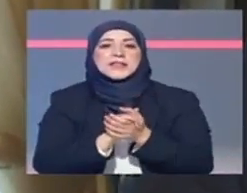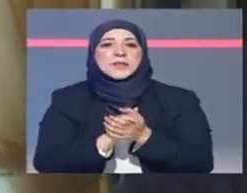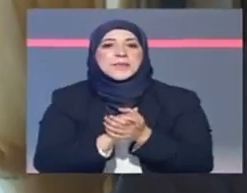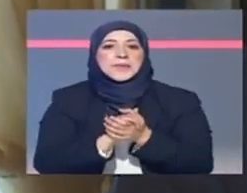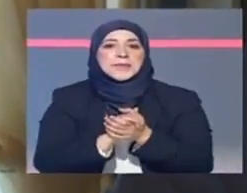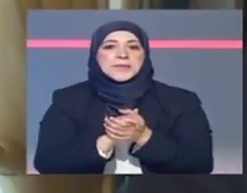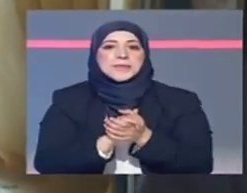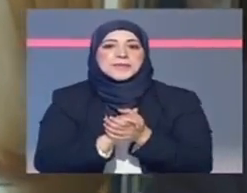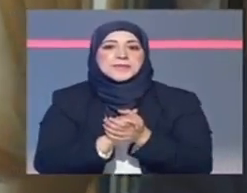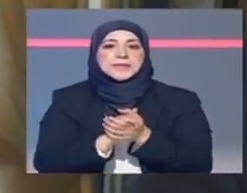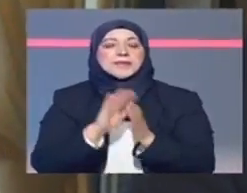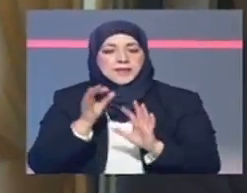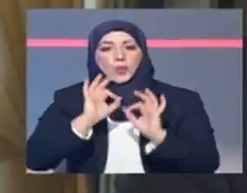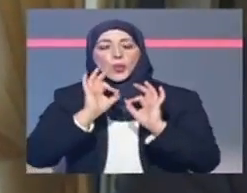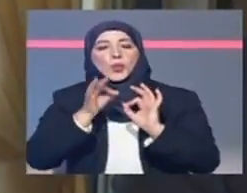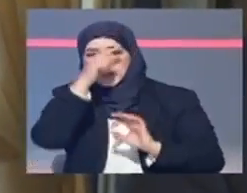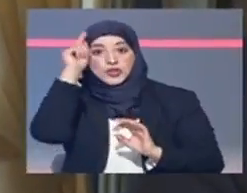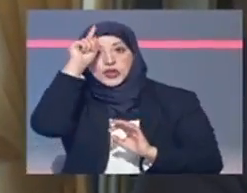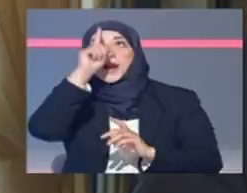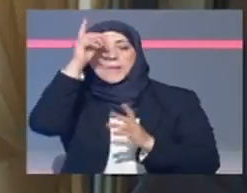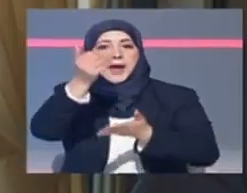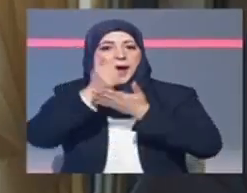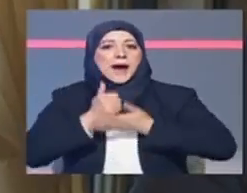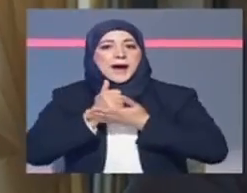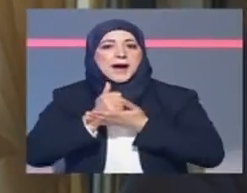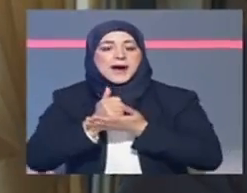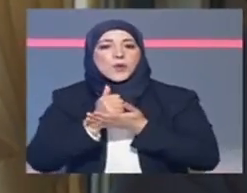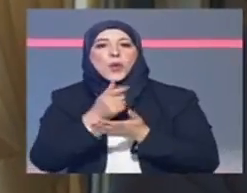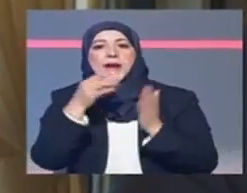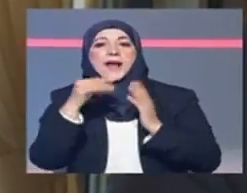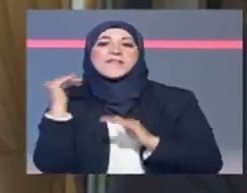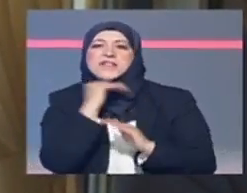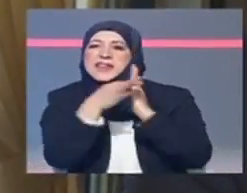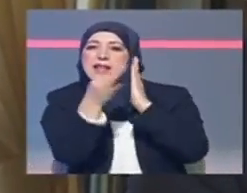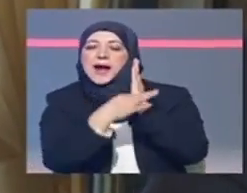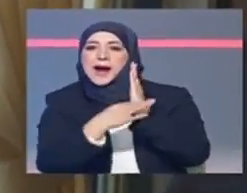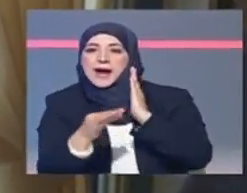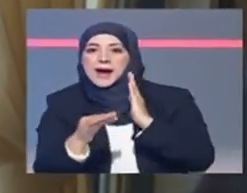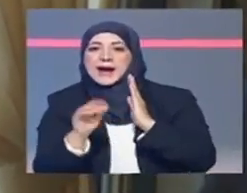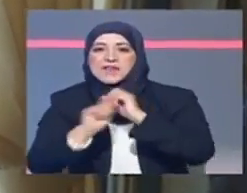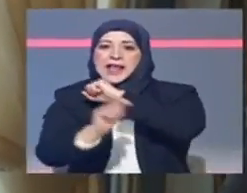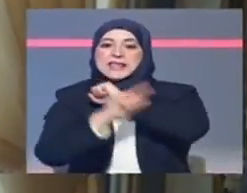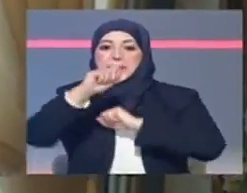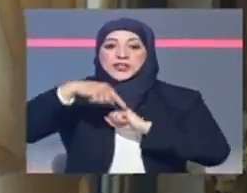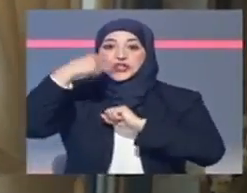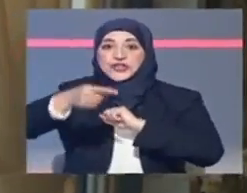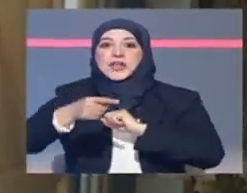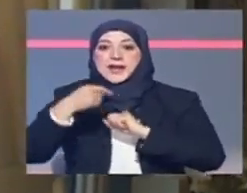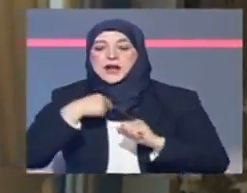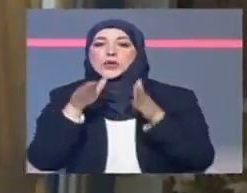يكون سريع ان شاء الله بقدره الله، معناها يدخل في معناها الاسابيع القادمه. احنا طلبنا،